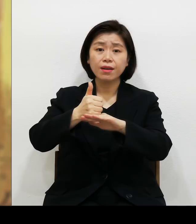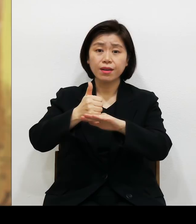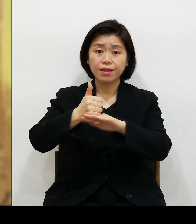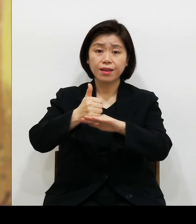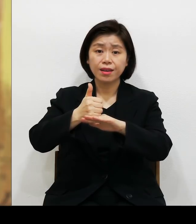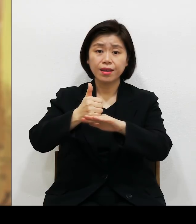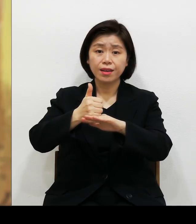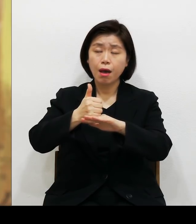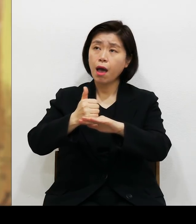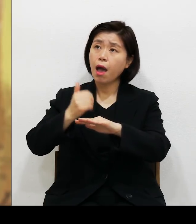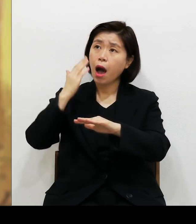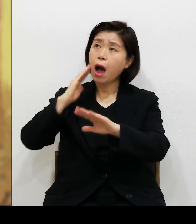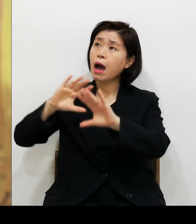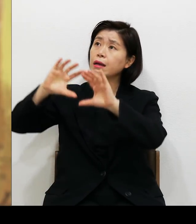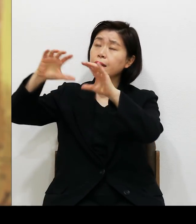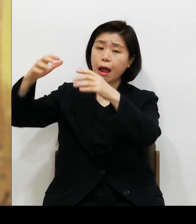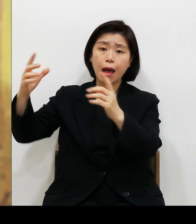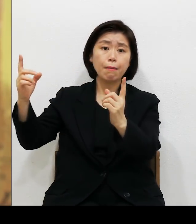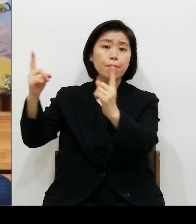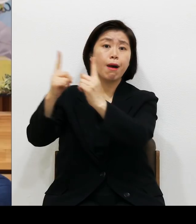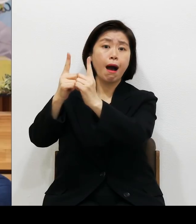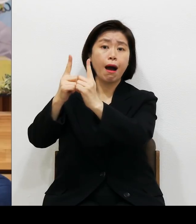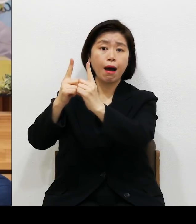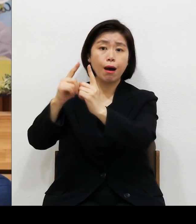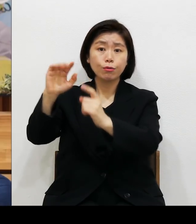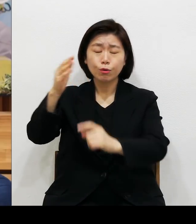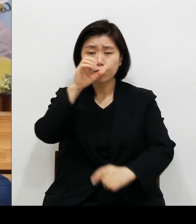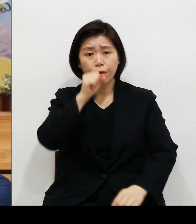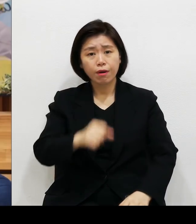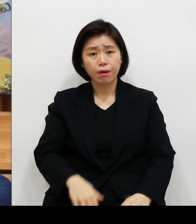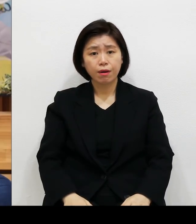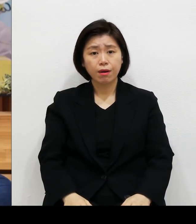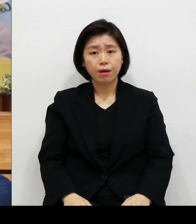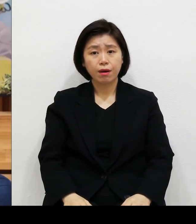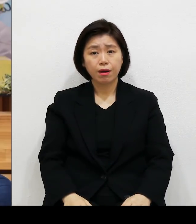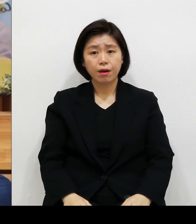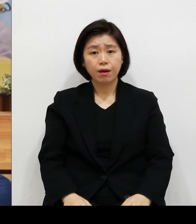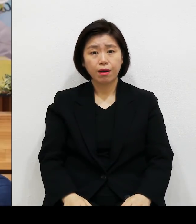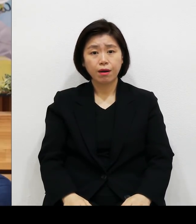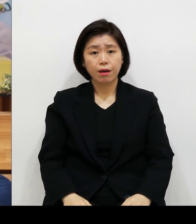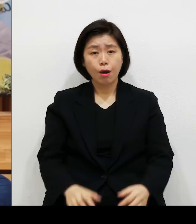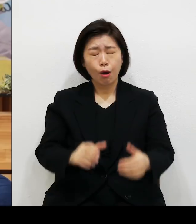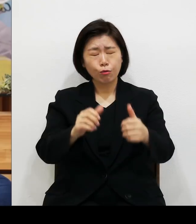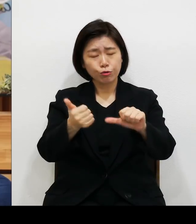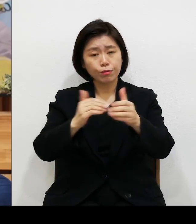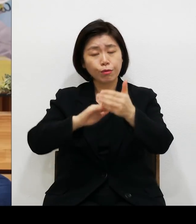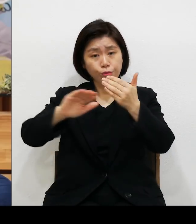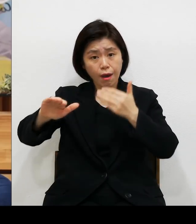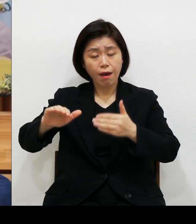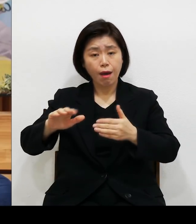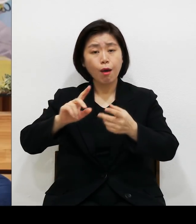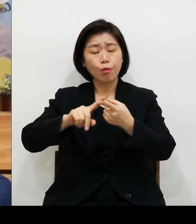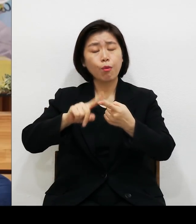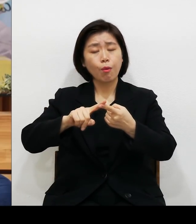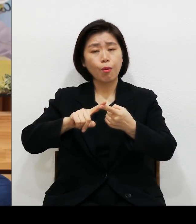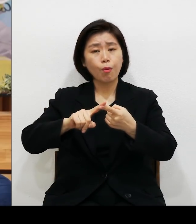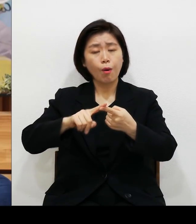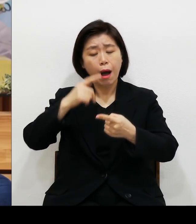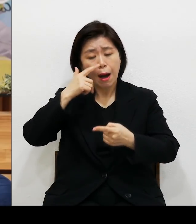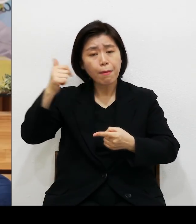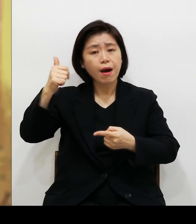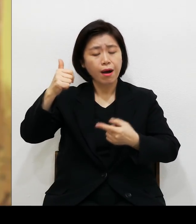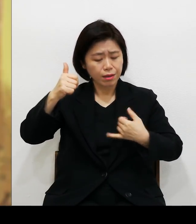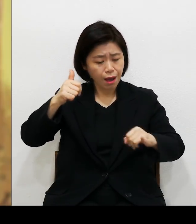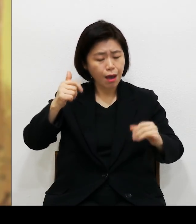아빠와 딸로서 내가 그 사후세계에서 내가 아빠 노릇을 하면 되지. 거기서 우리들이 행복하면 되지